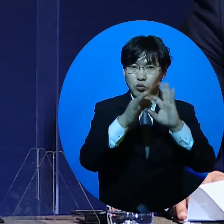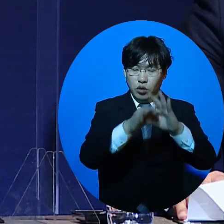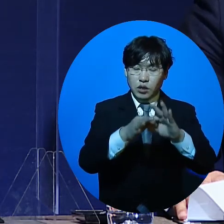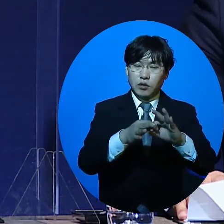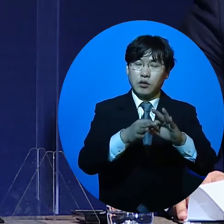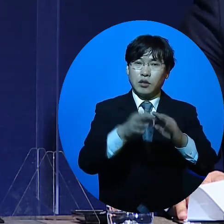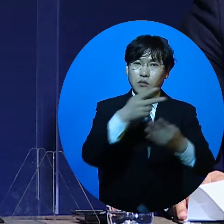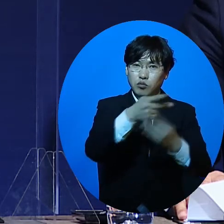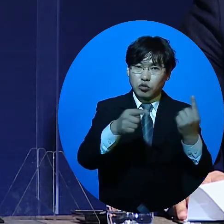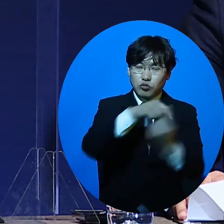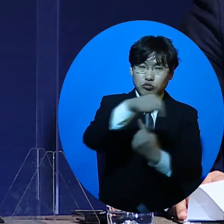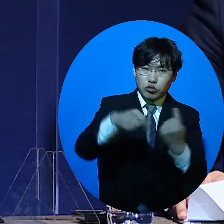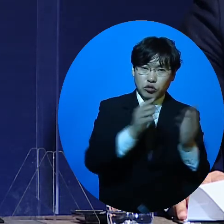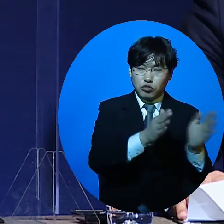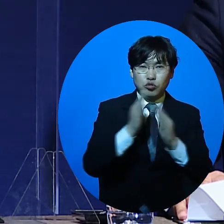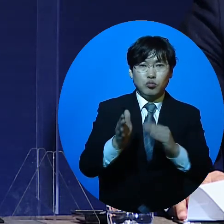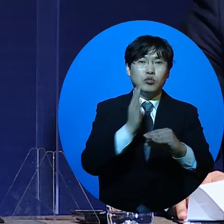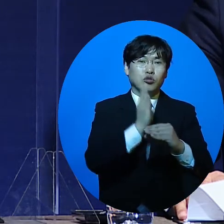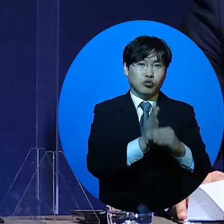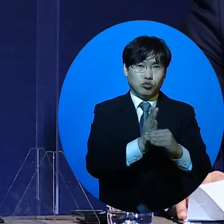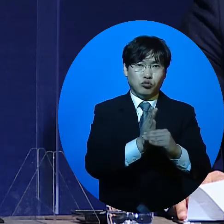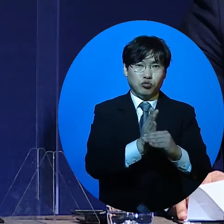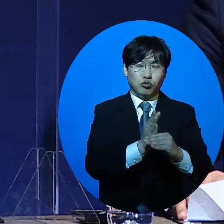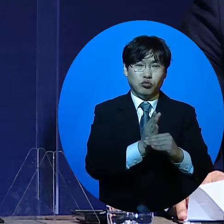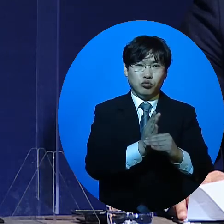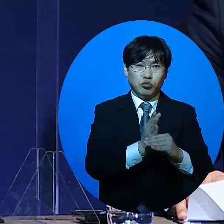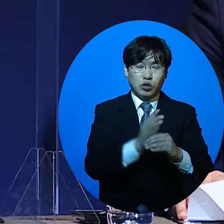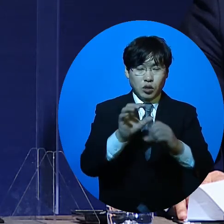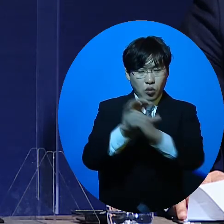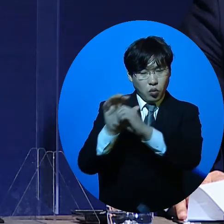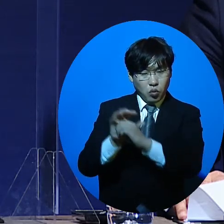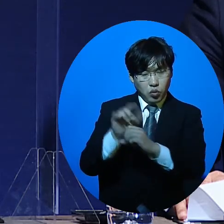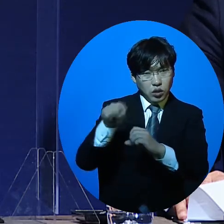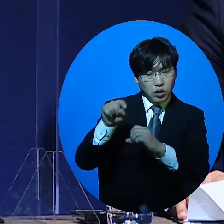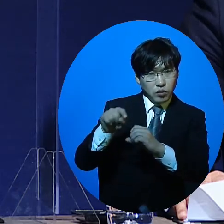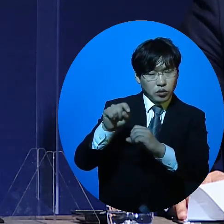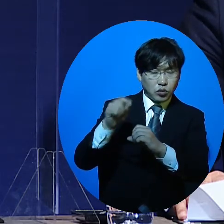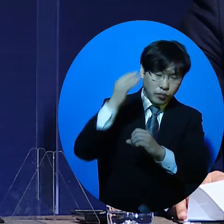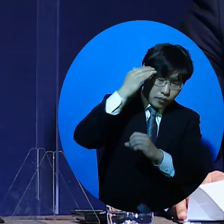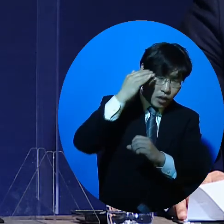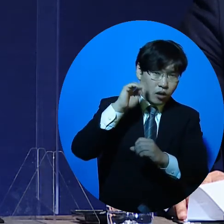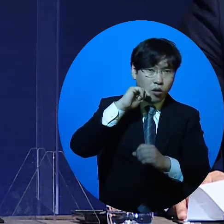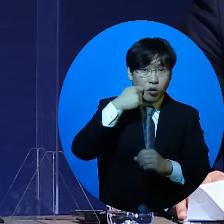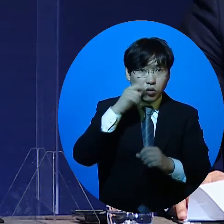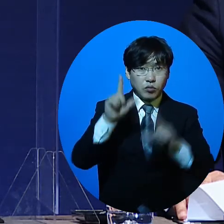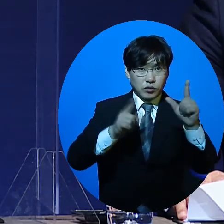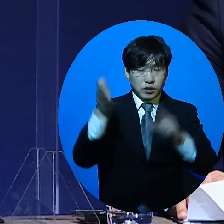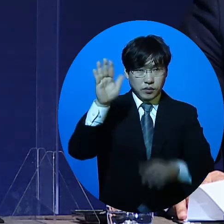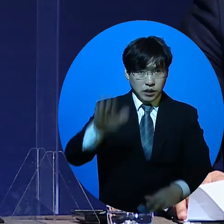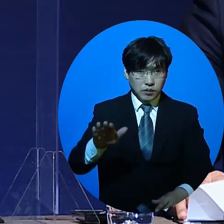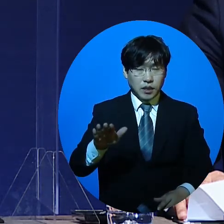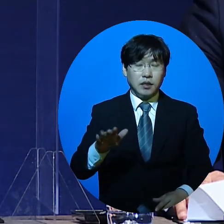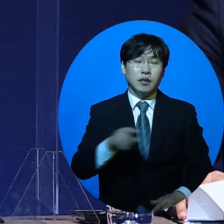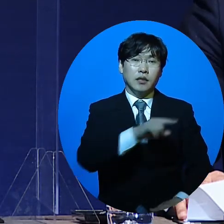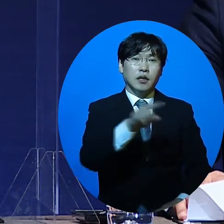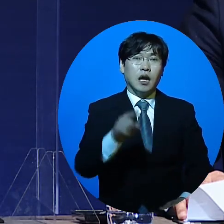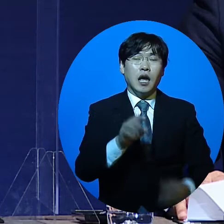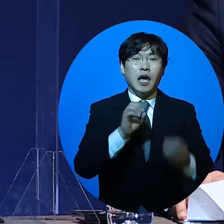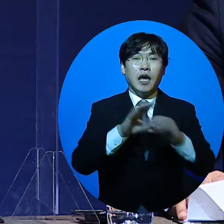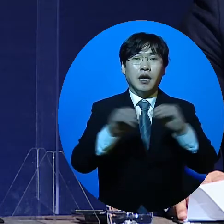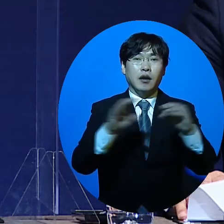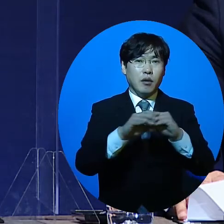많이 운영을 준비를 하고 있습니다. 이제 코로나 때문에 굉장히 아쉬운데, 우리 처장님 어떻게 장애인 체육